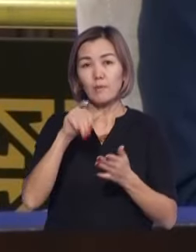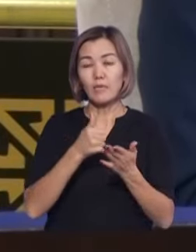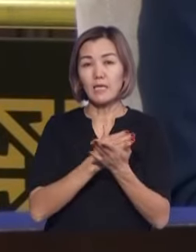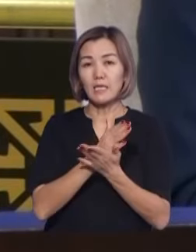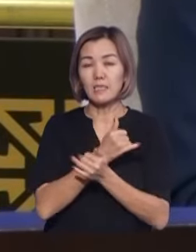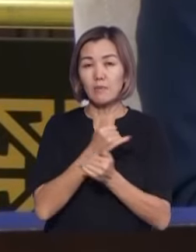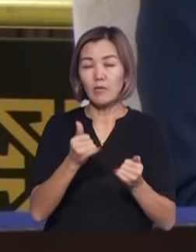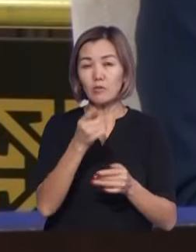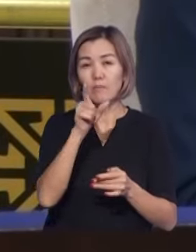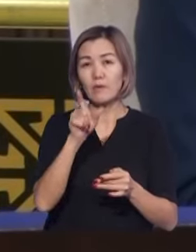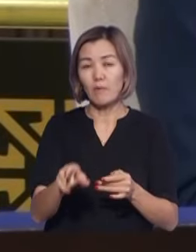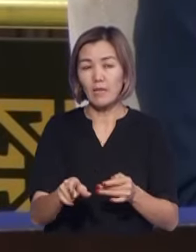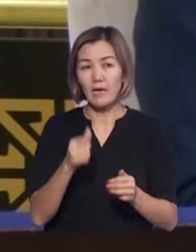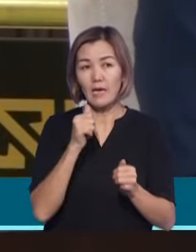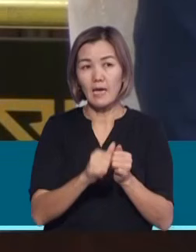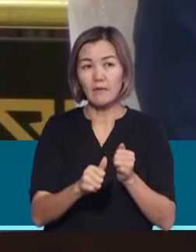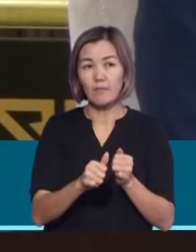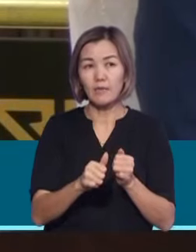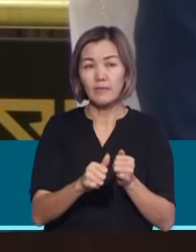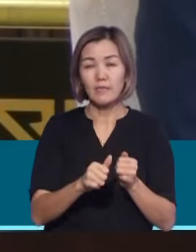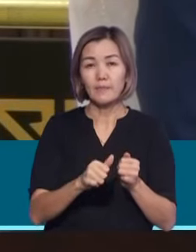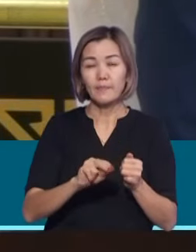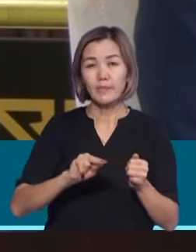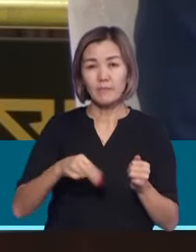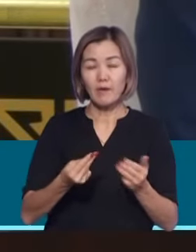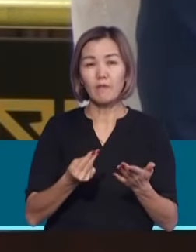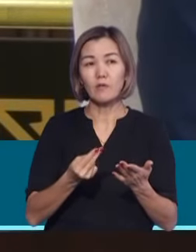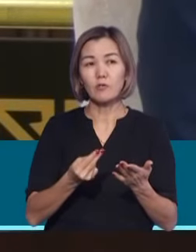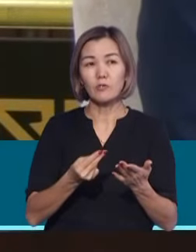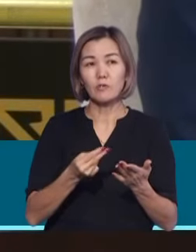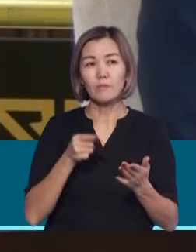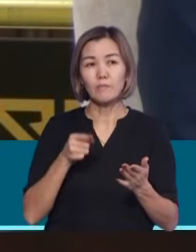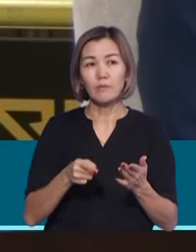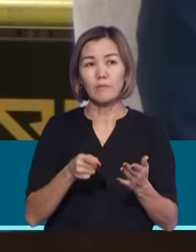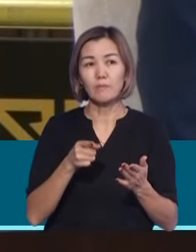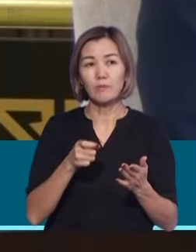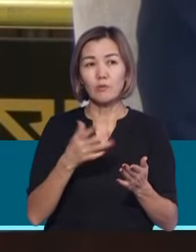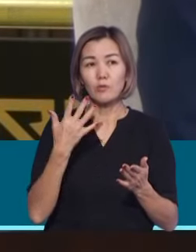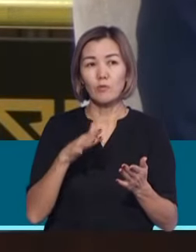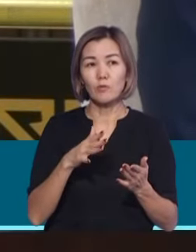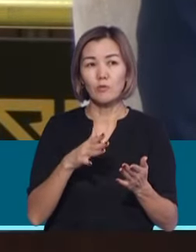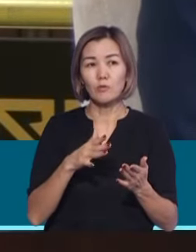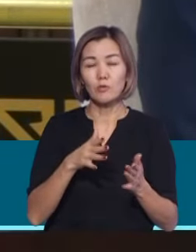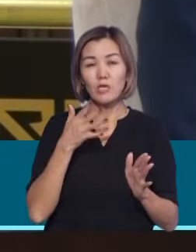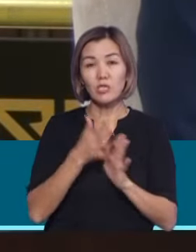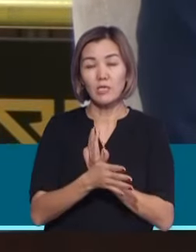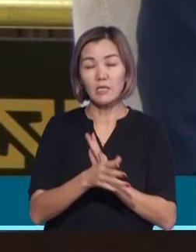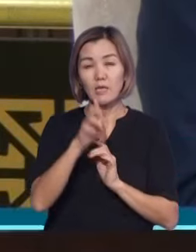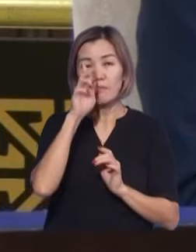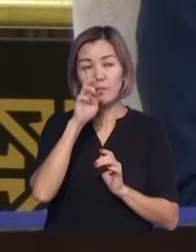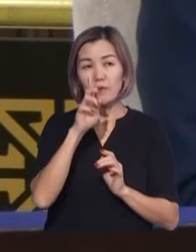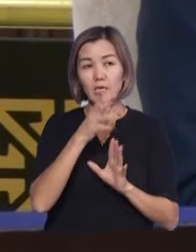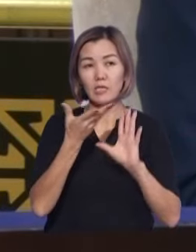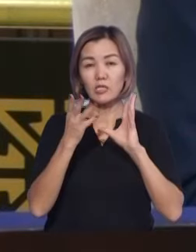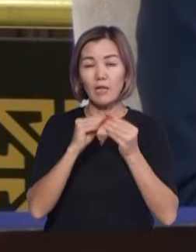алушыға бір балаға әрбір анықтама үшін 1159 теңге мөлшерінде шығын әкеледі. Бір жағынан мемлекет